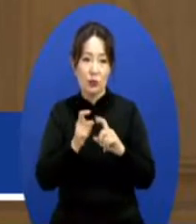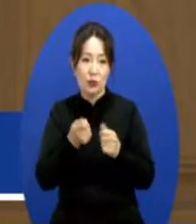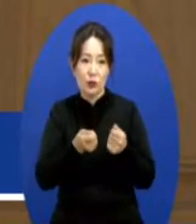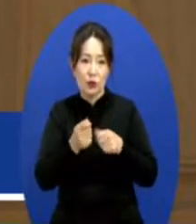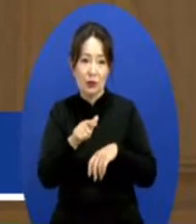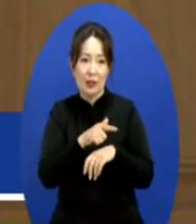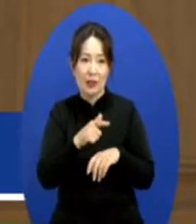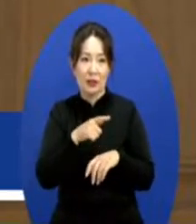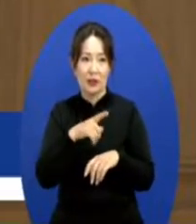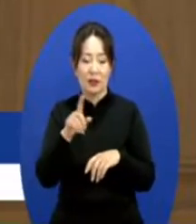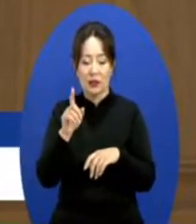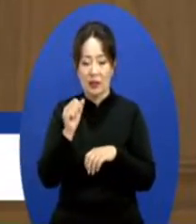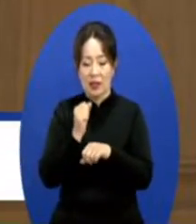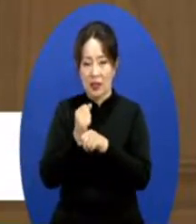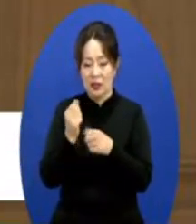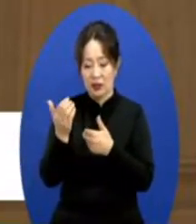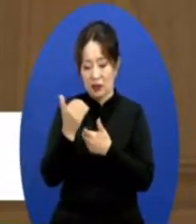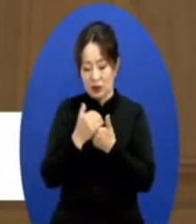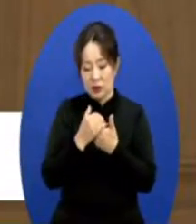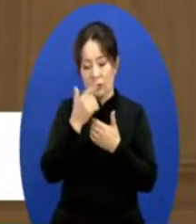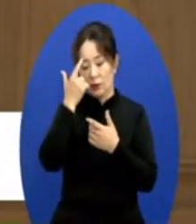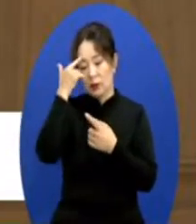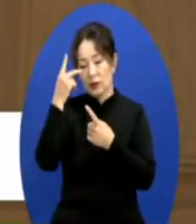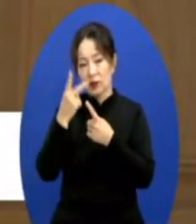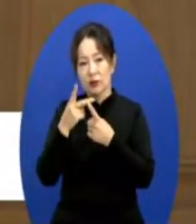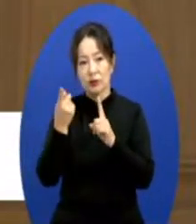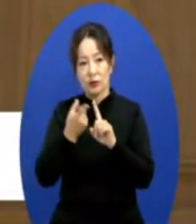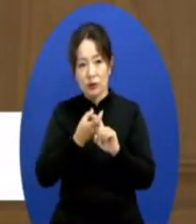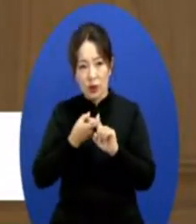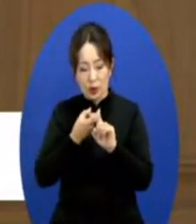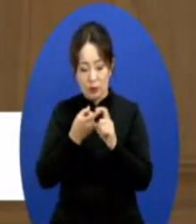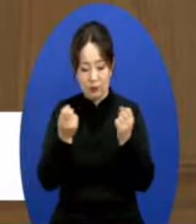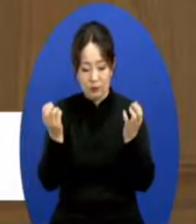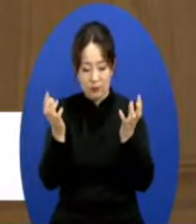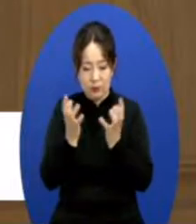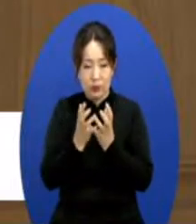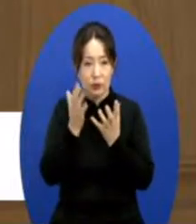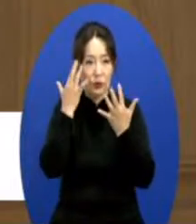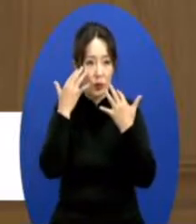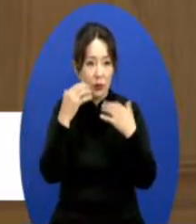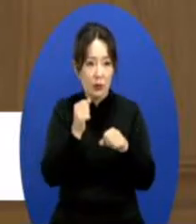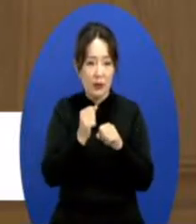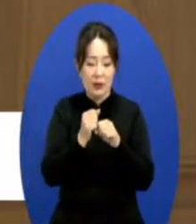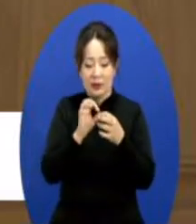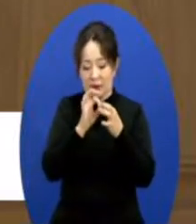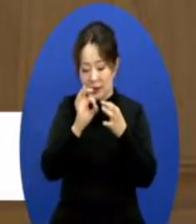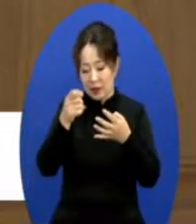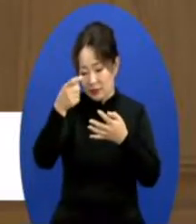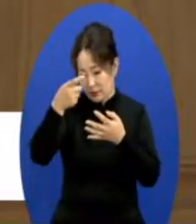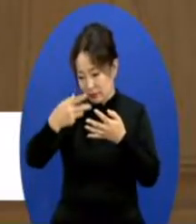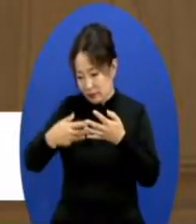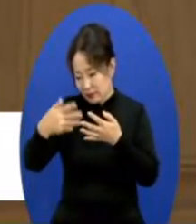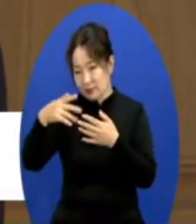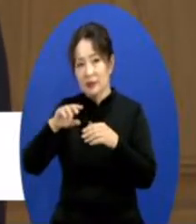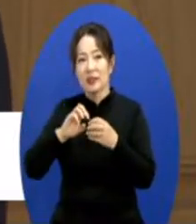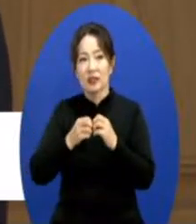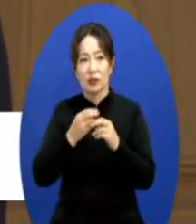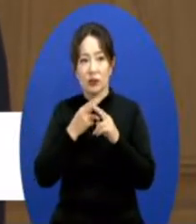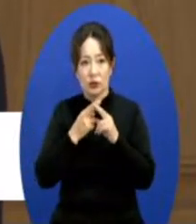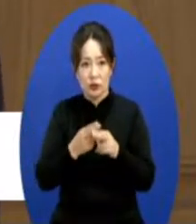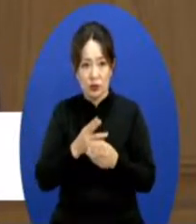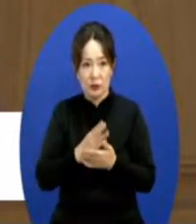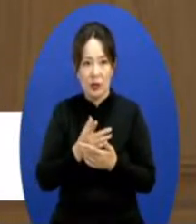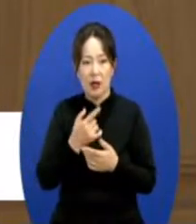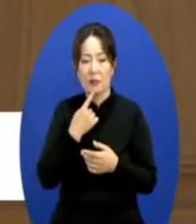одоо ажилтнуудын хорооныхаа тэгээд Монголын телевизүүдийн холбоо энэ зохион байгуулах ажлыг маш их сайн хийж өглөө. Ямар